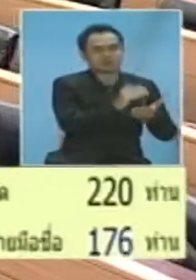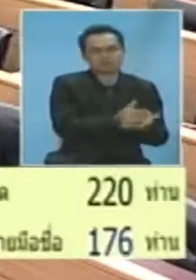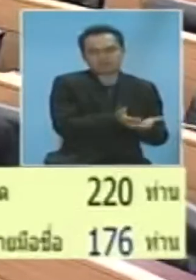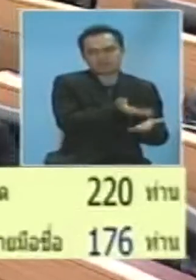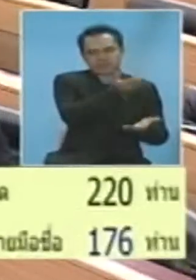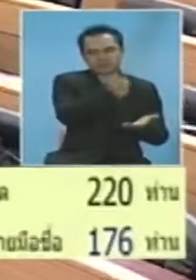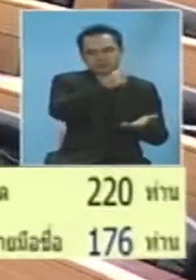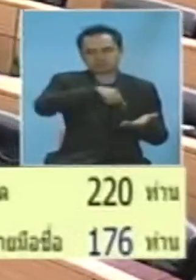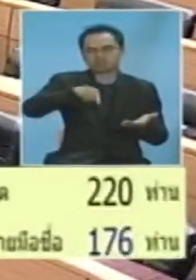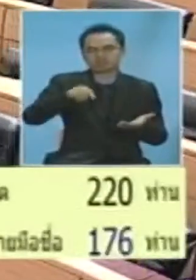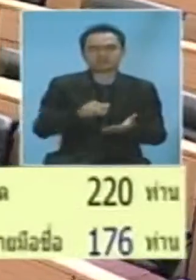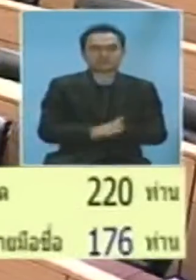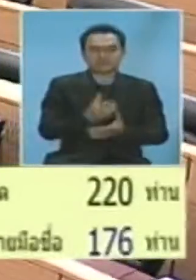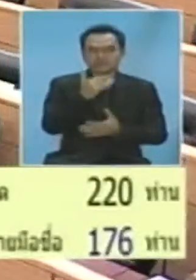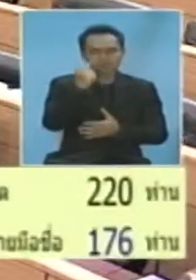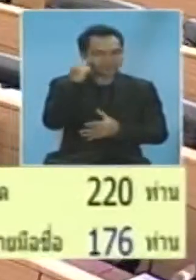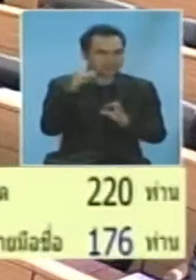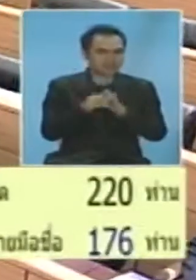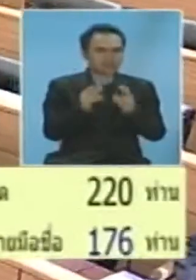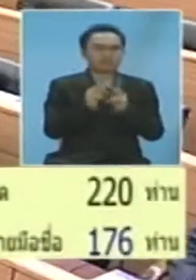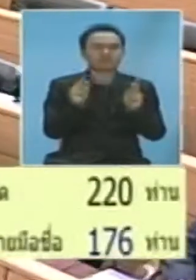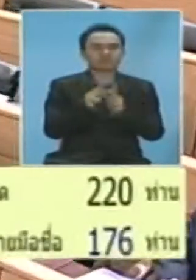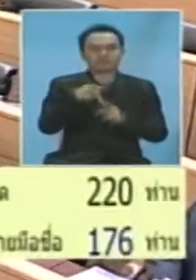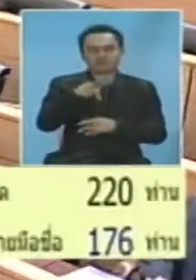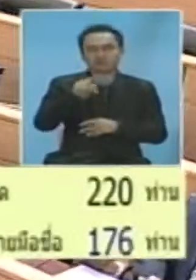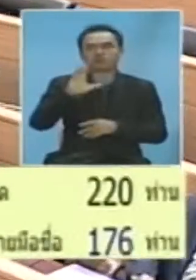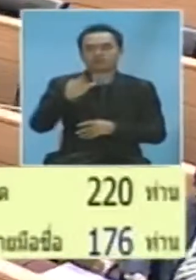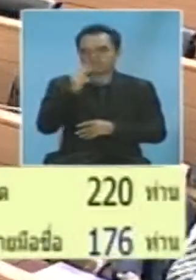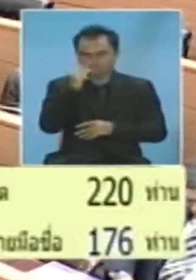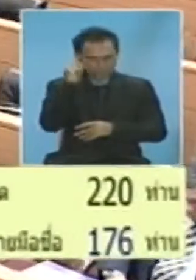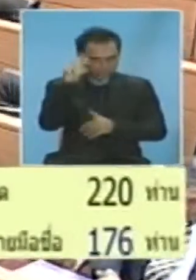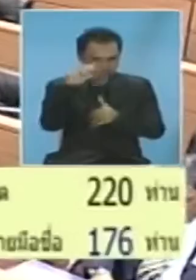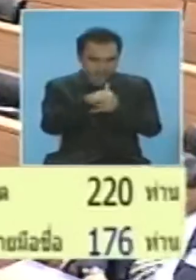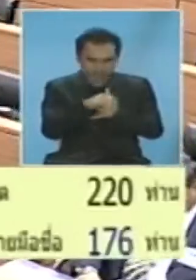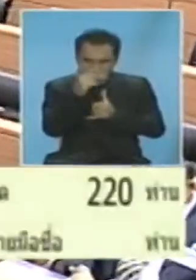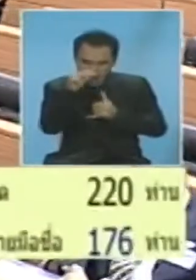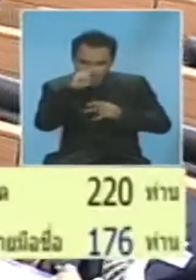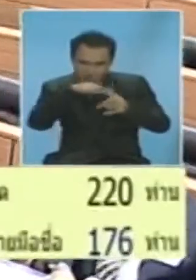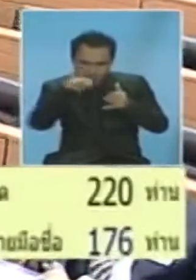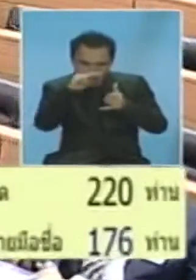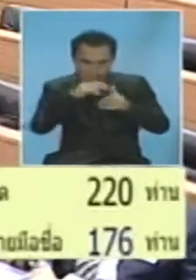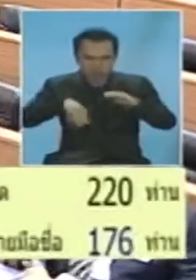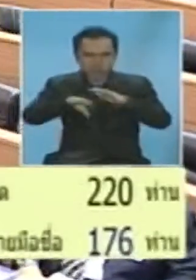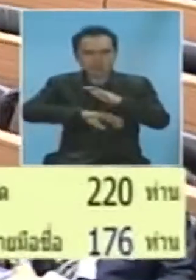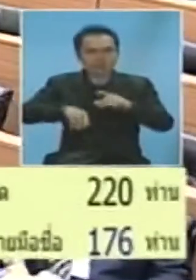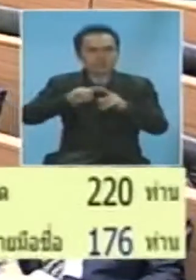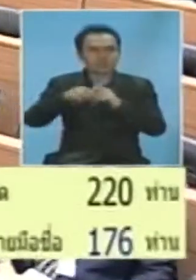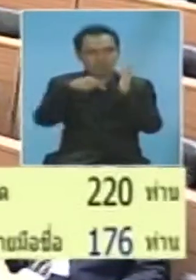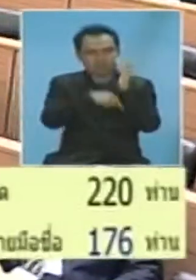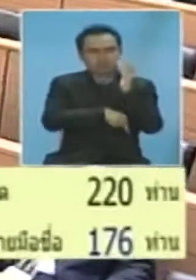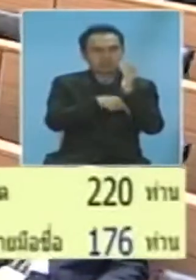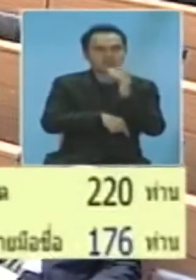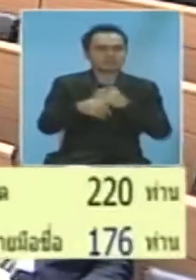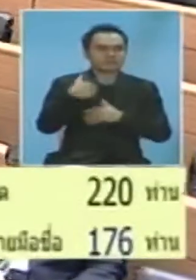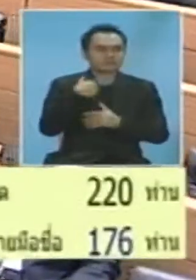ลซึ่งในที่สุดคณะกรรมการปปช.ก็สามารถจับได้ไล่ทันในคดีทุจริตระบายข้าว